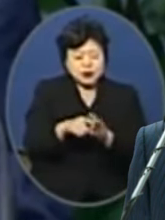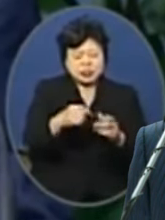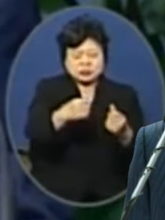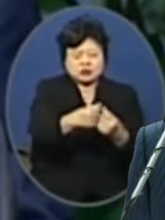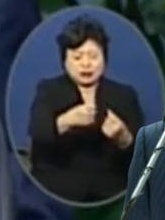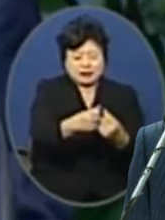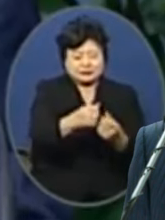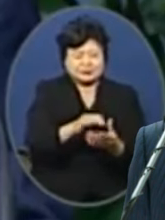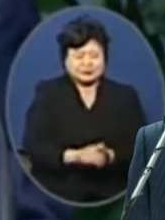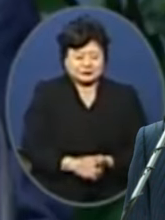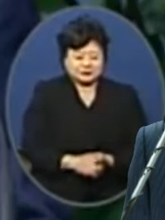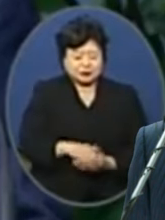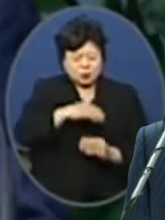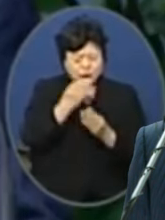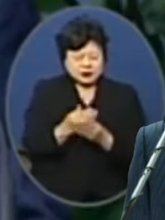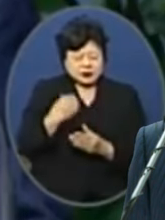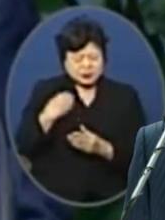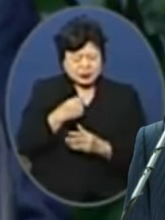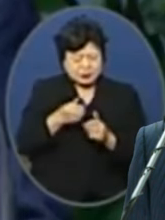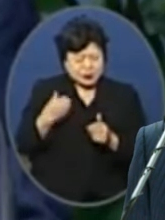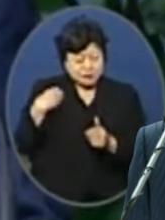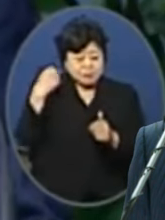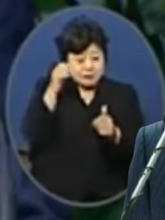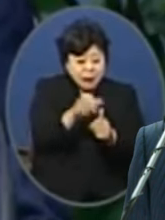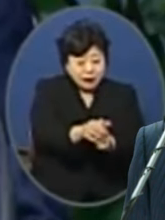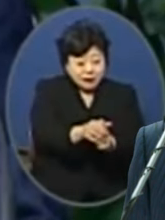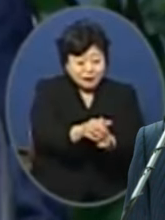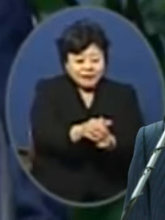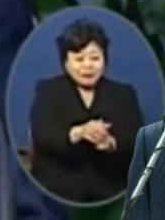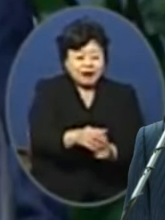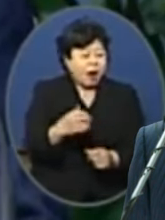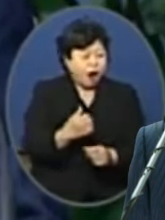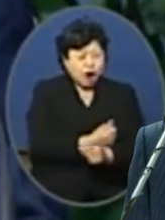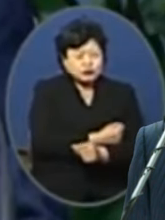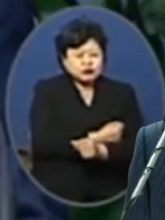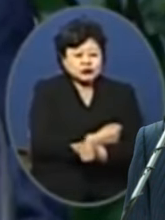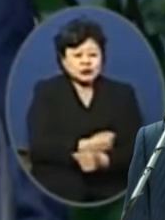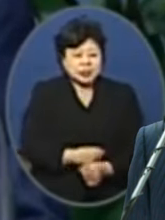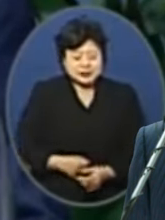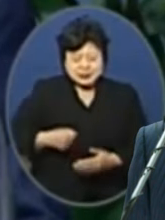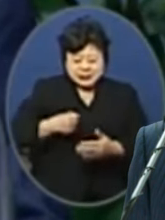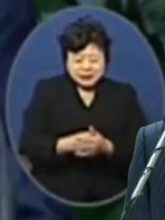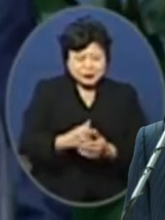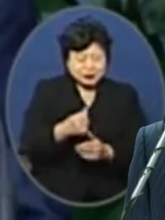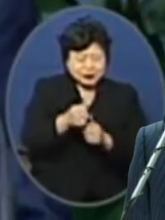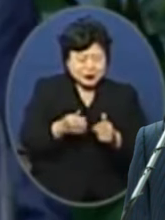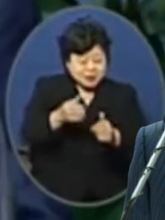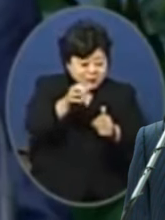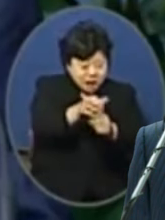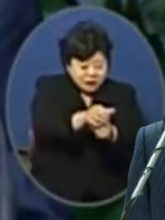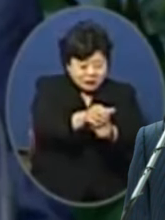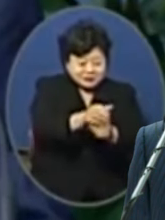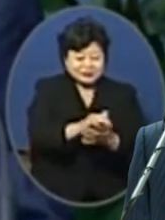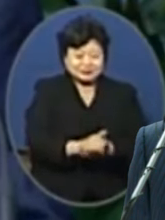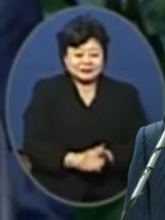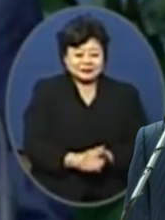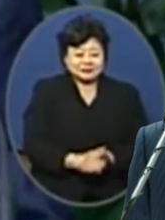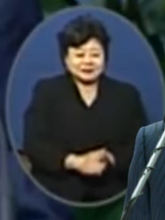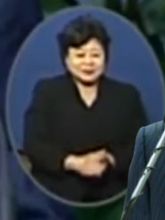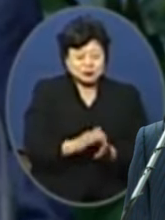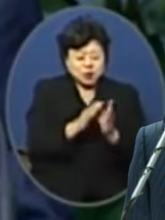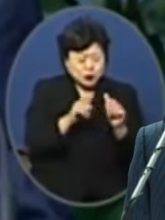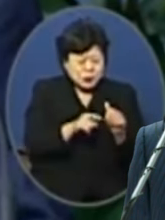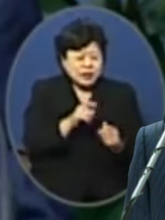싸운다 전적으로 하나님께 내가 맡긴 것입니다 엄청난 담력을 가지고 하나님께 맡 것입니다